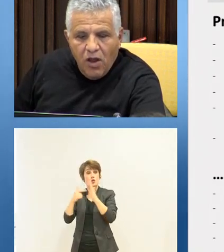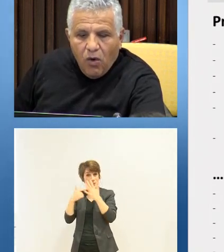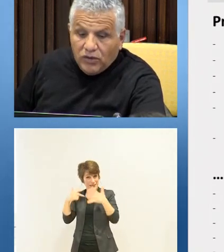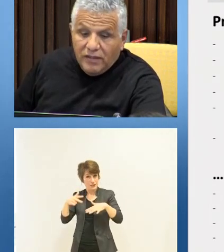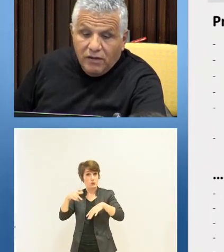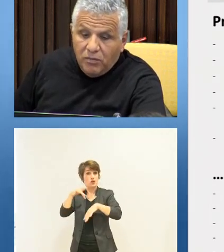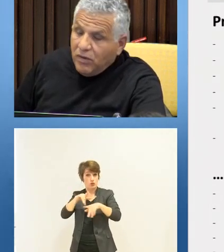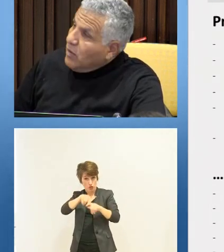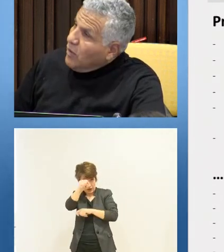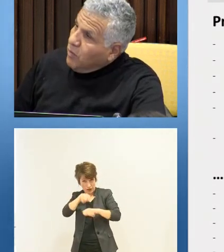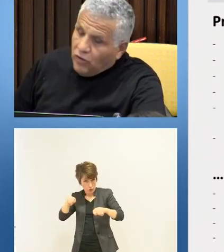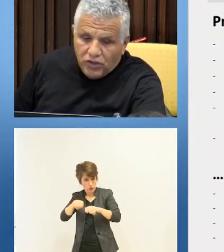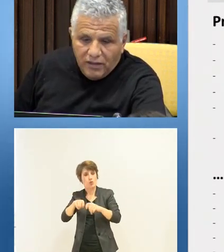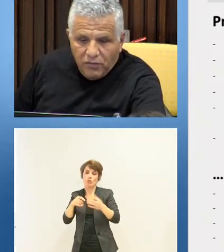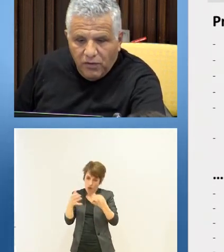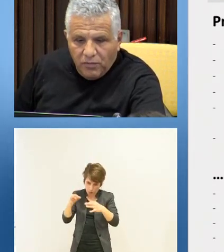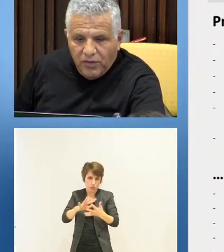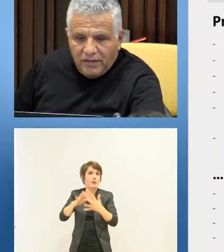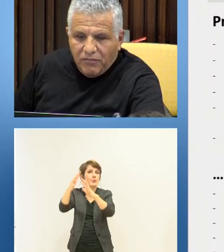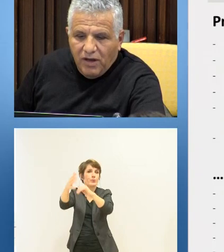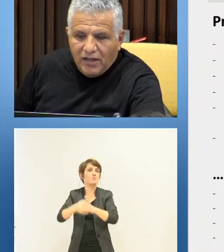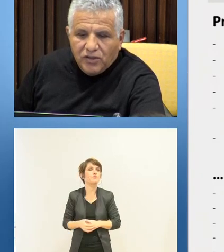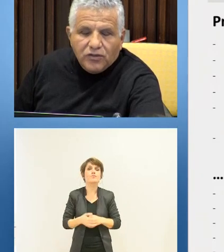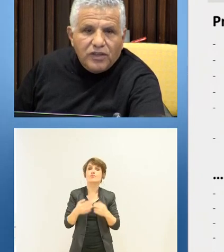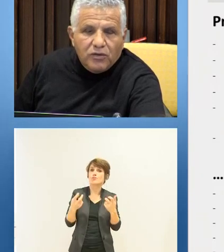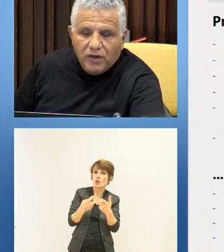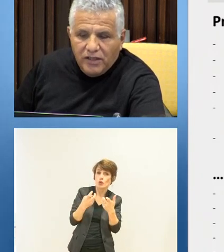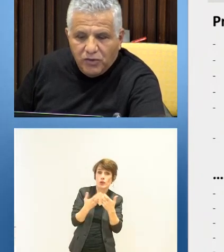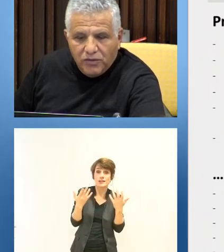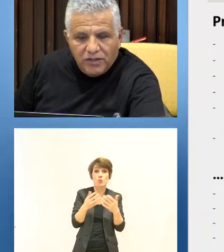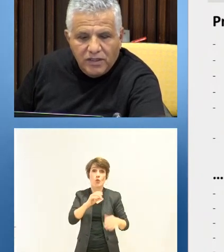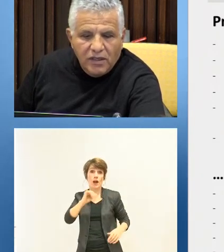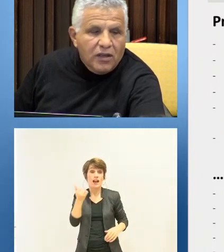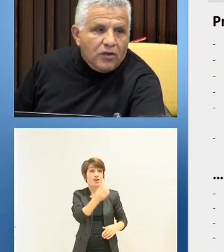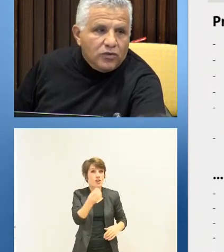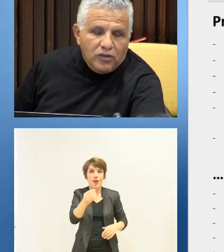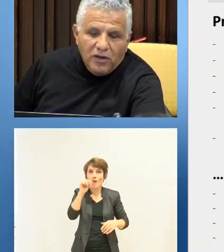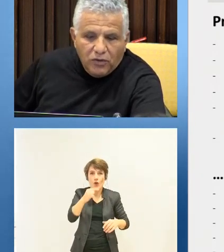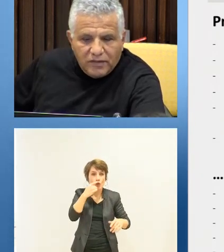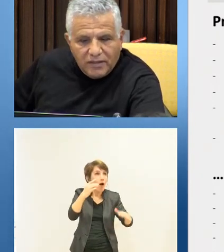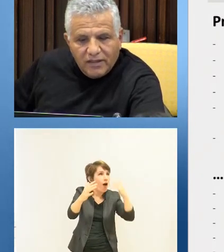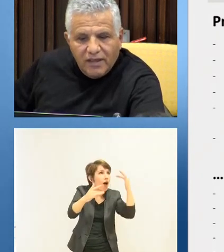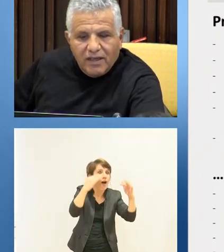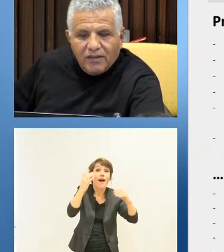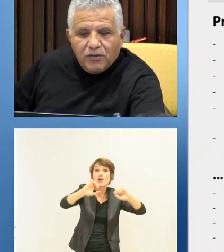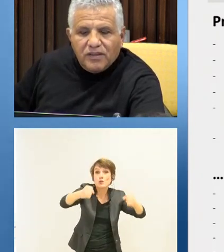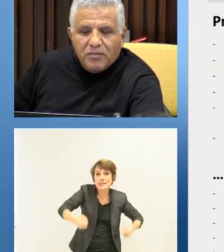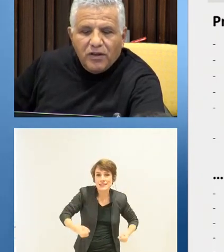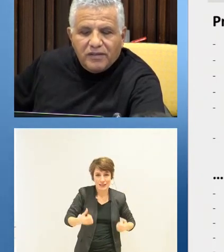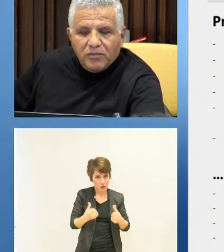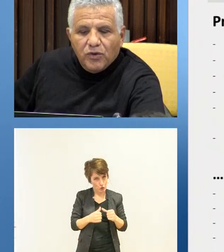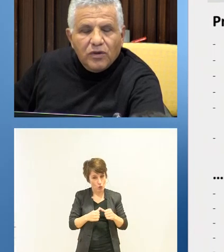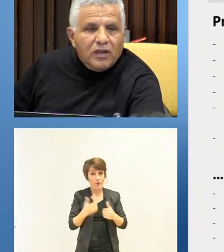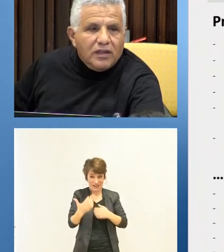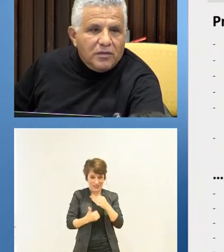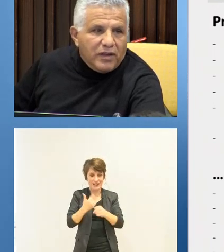autre exemple pour que chaque enfant puisse avoir la chance de découvrir les joies du ski nous augmentons cette année les classes de cm1 et